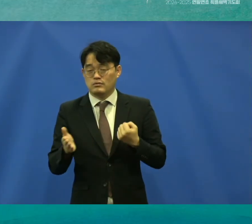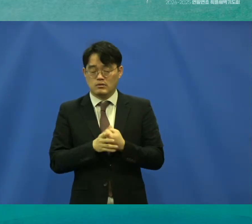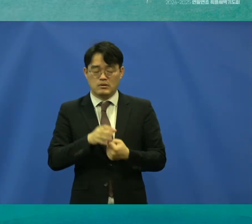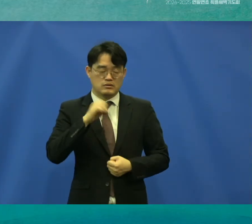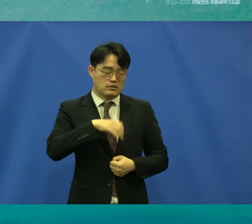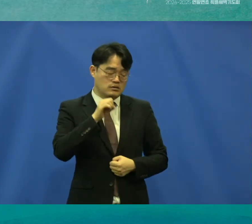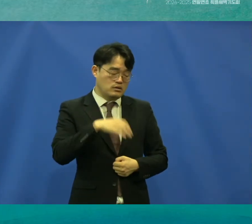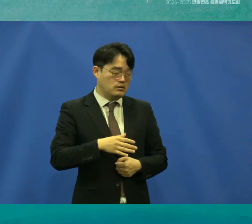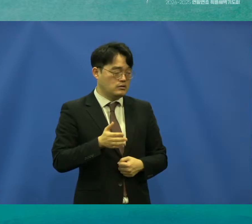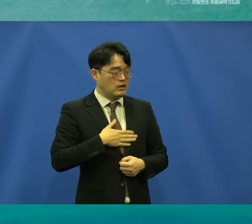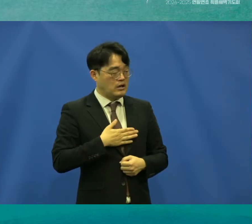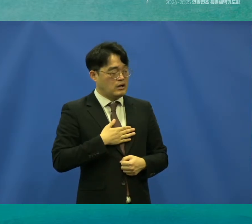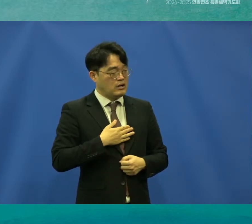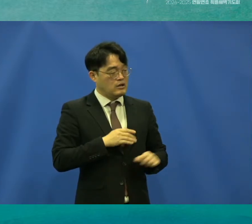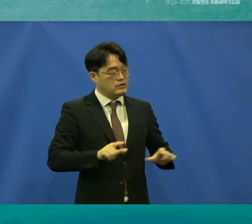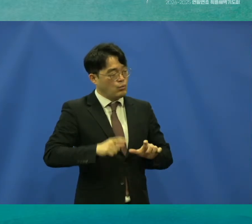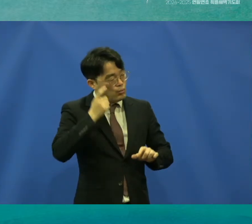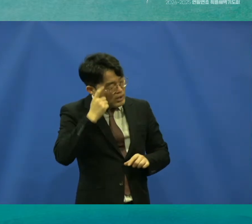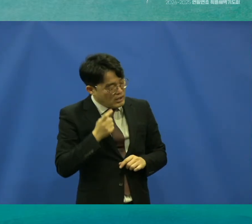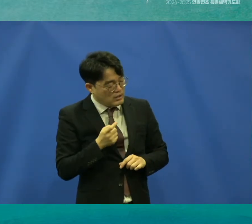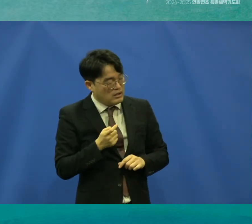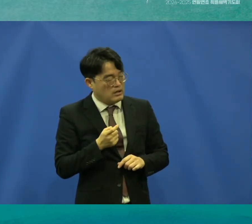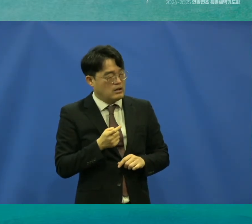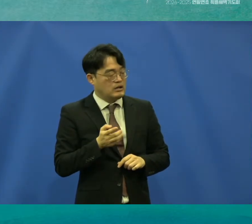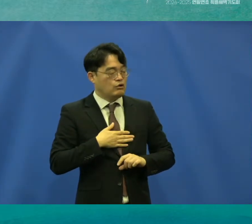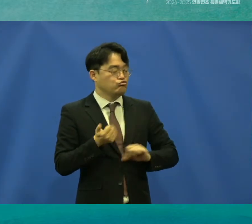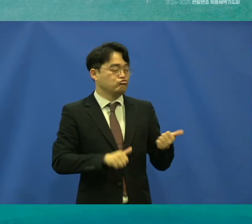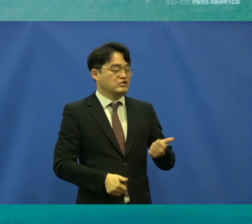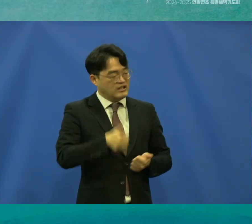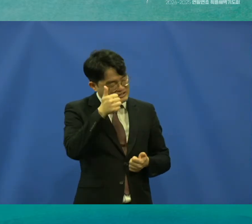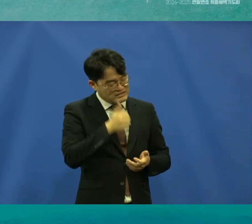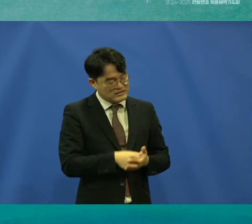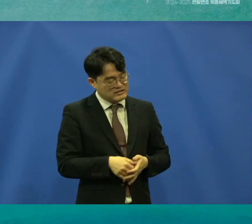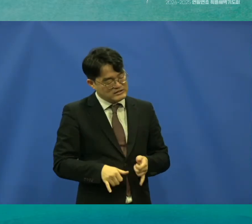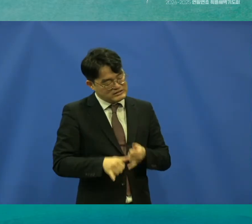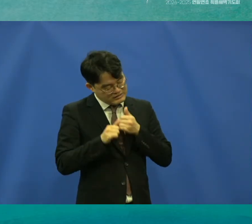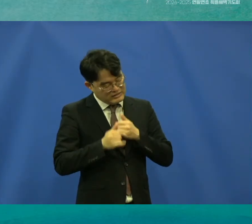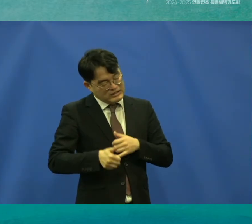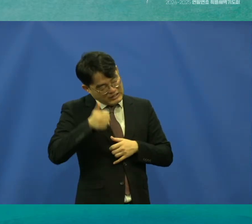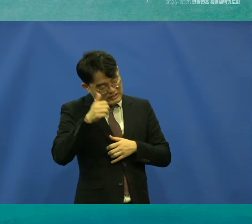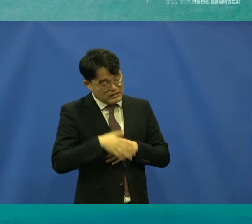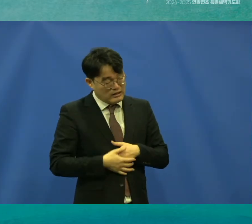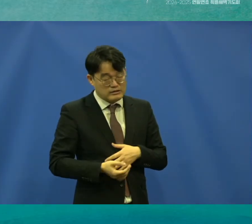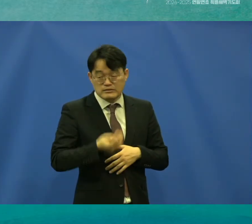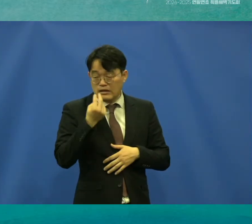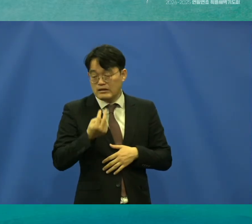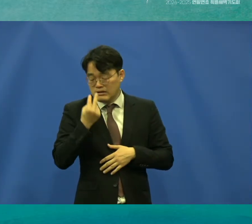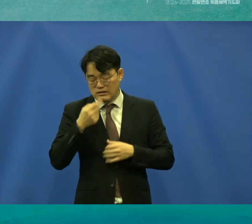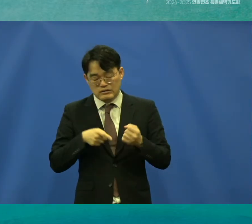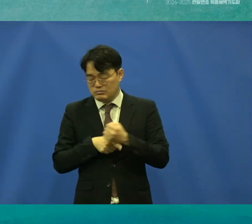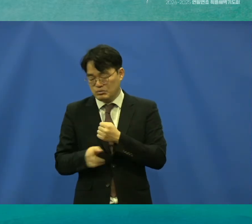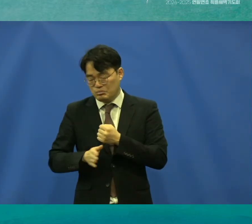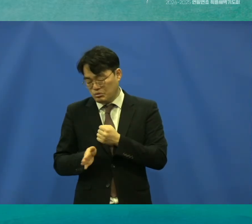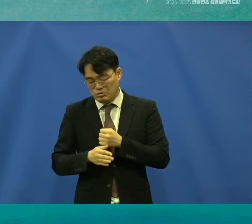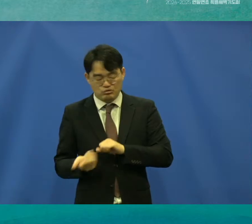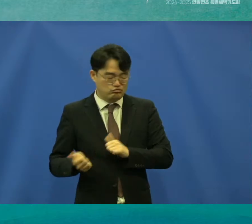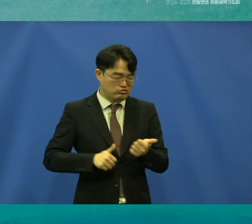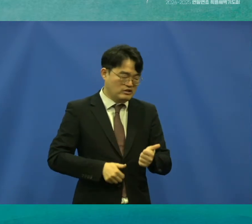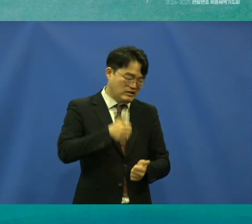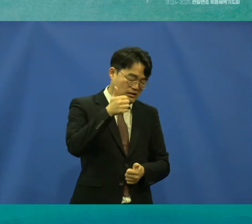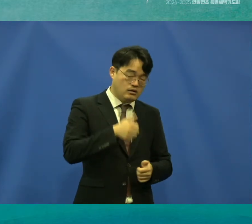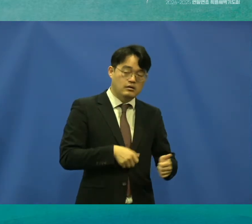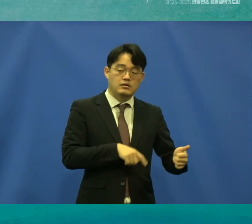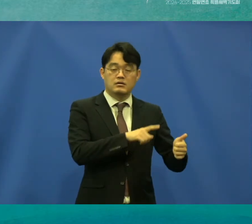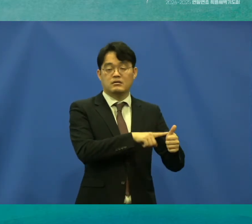내가 왜 살지? 죽는 게 낫지? 사는 것보다 죽는 게 낫지?